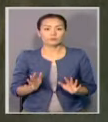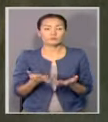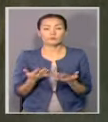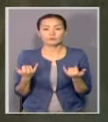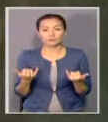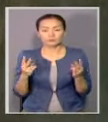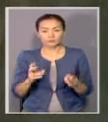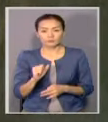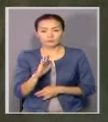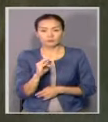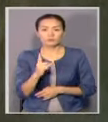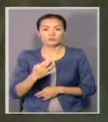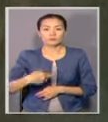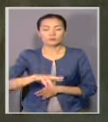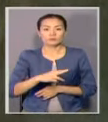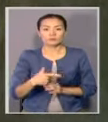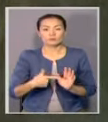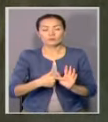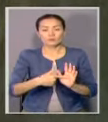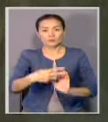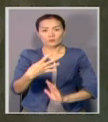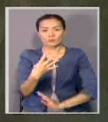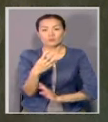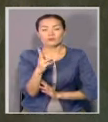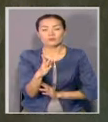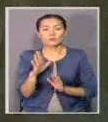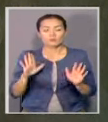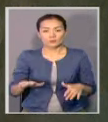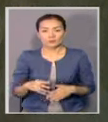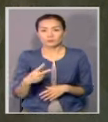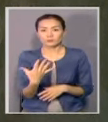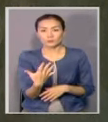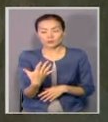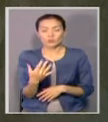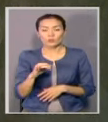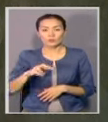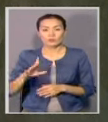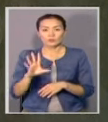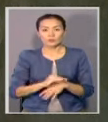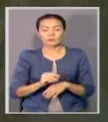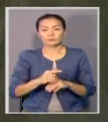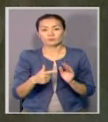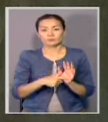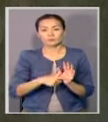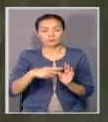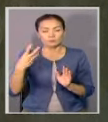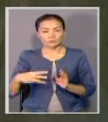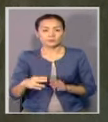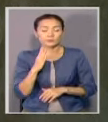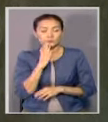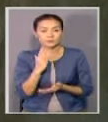Жантүршігерлік жағдай авангардтық шамауданның 7-ші 41-ші пәтерінде 25 шілде күні кешкі сағат 7:30 шамасында